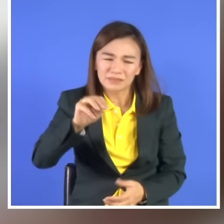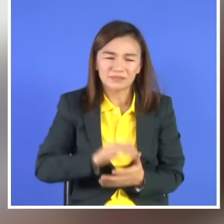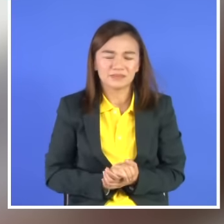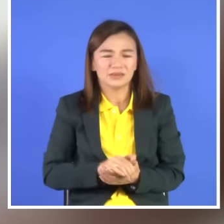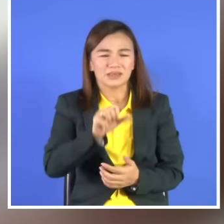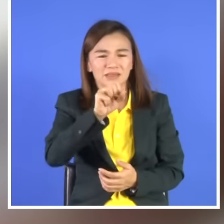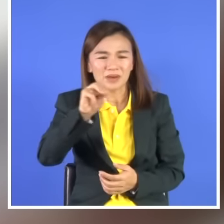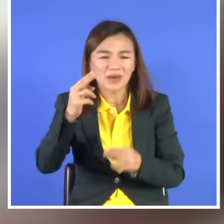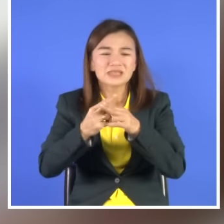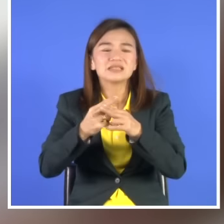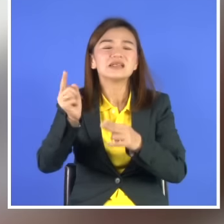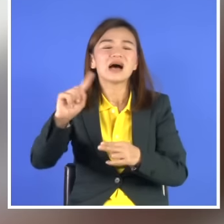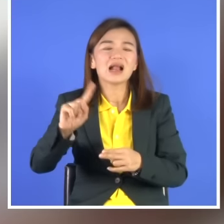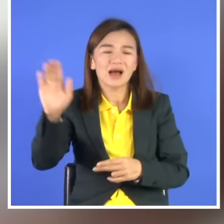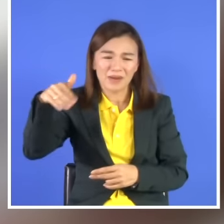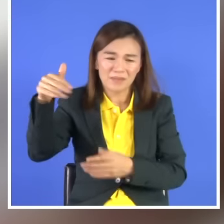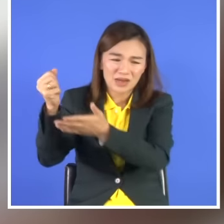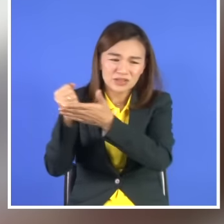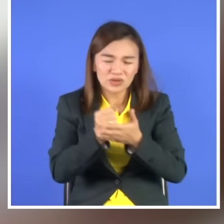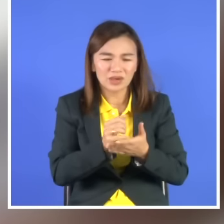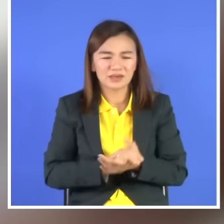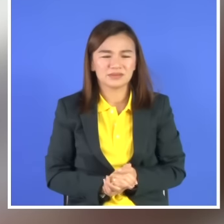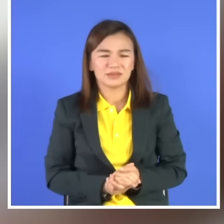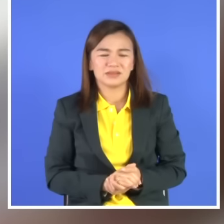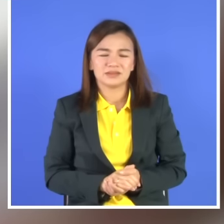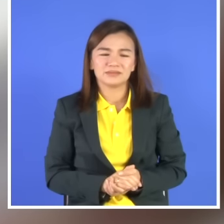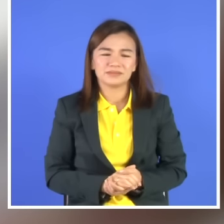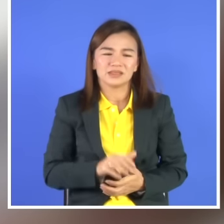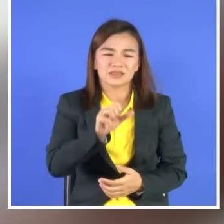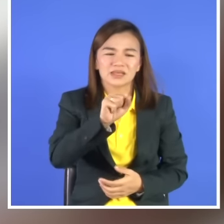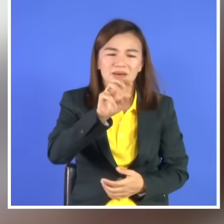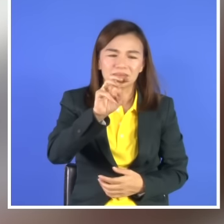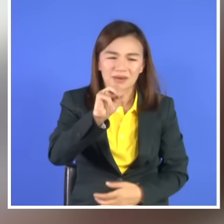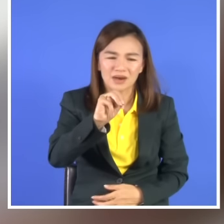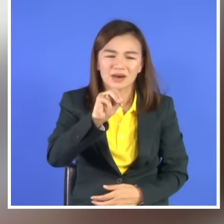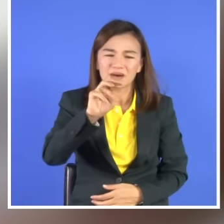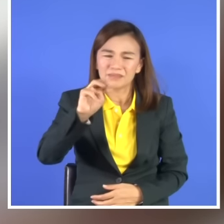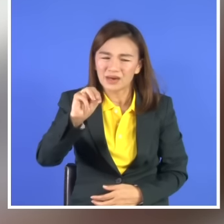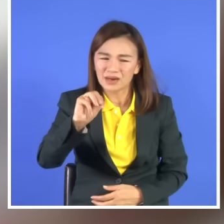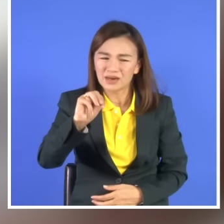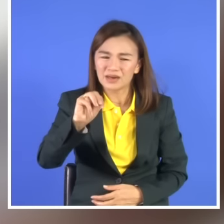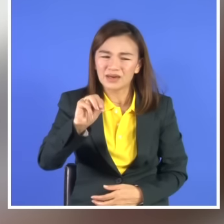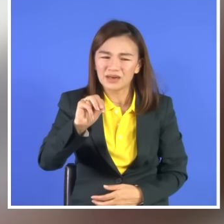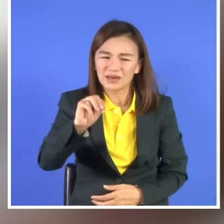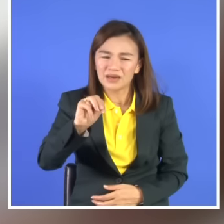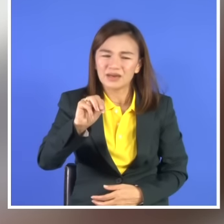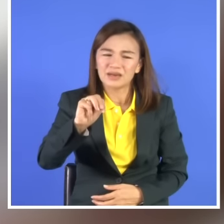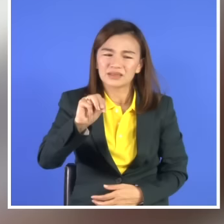น้องช่วยอ่านหน่อยมันน่าจะอ่านว่าสะพานสมมุติอมรัต